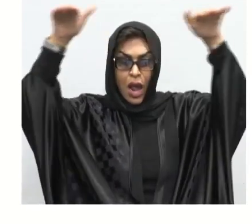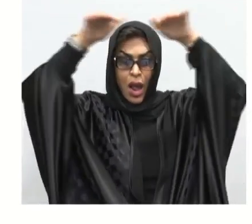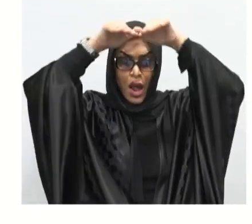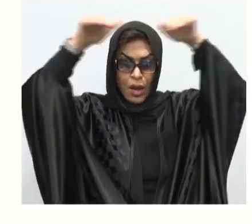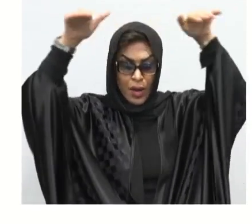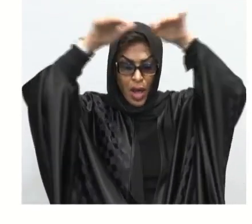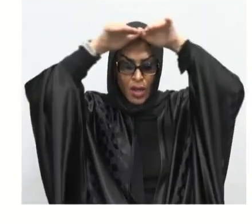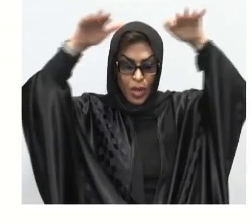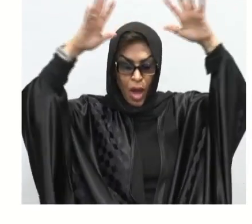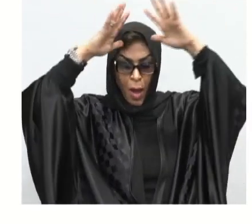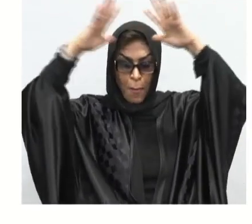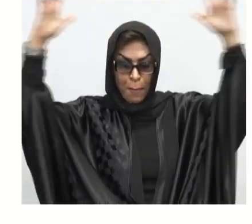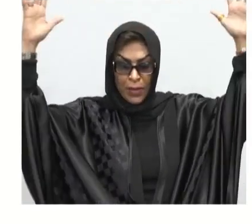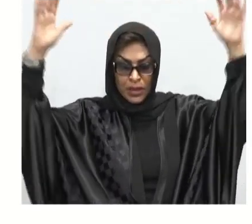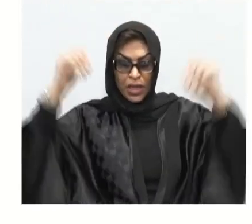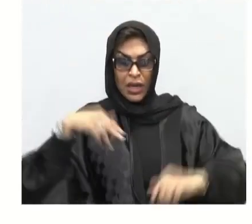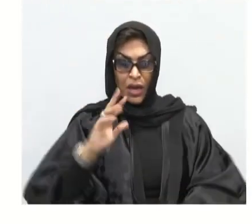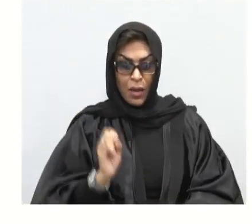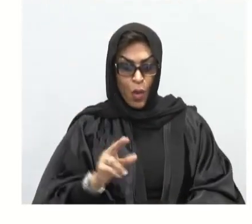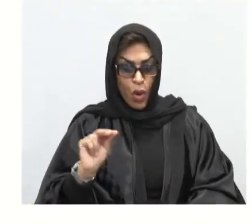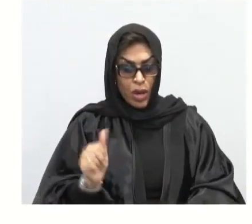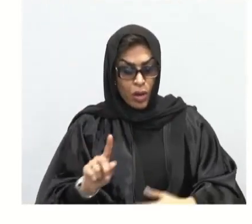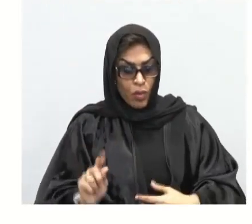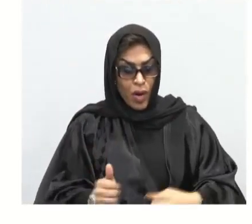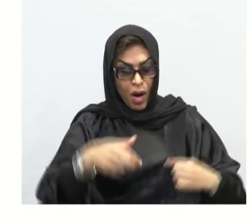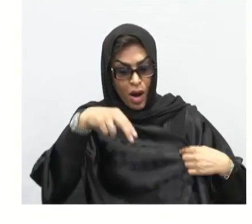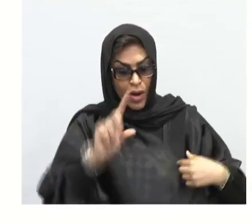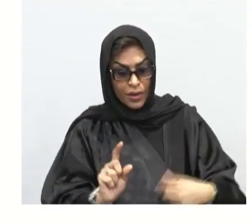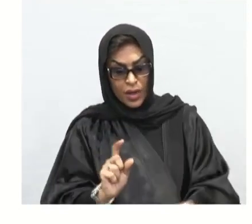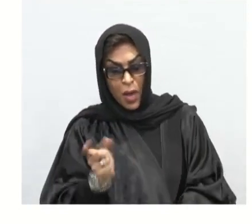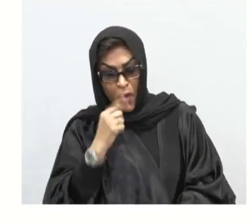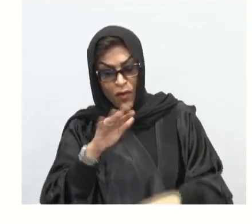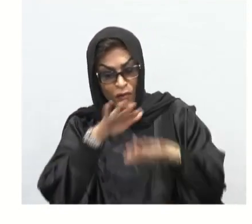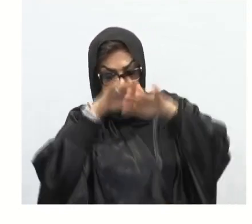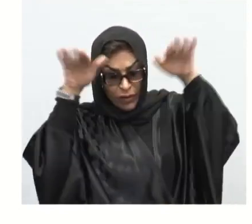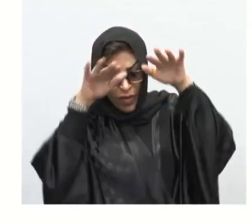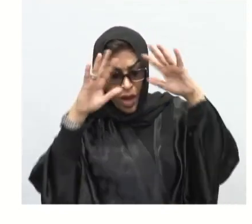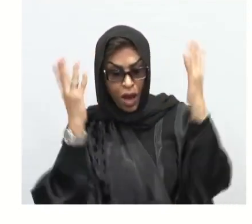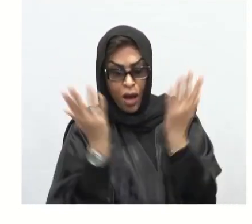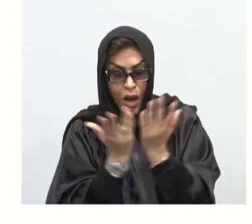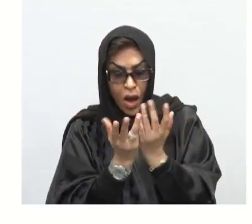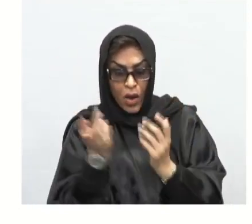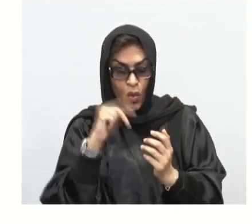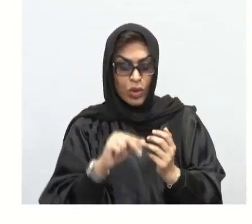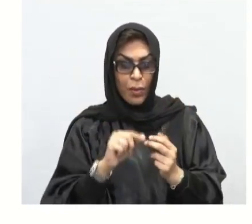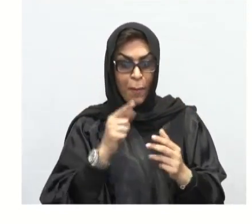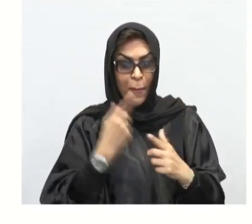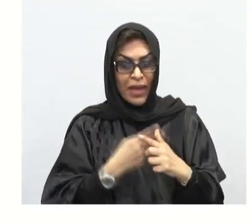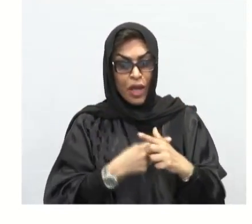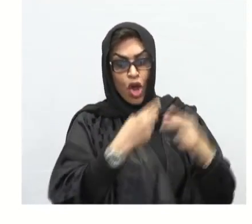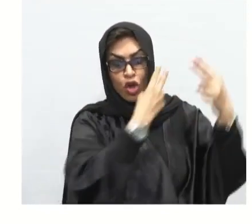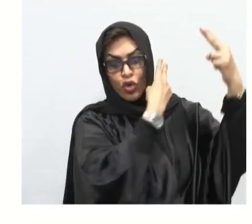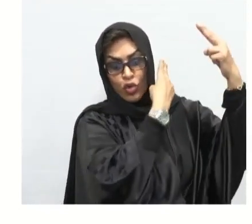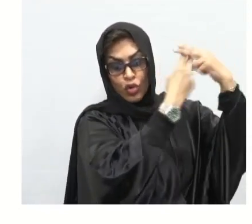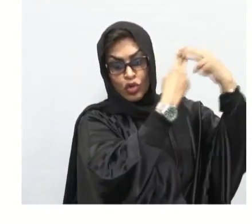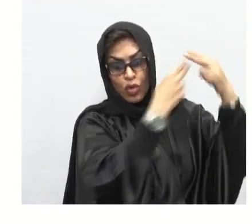ضخمه من الغاز والغبار والتي توجد في الفضاء وتكون غالبا ما بين